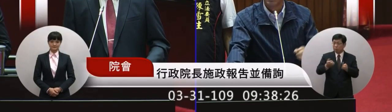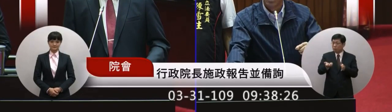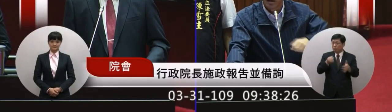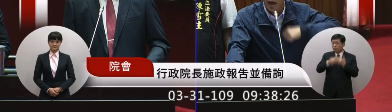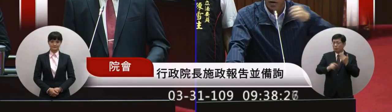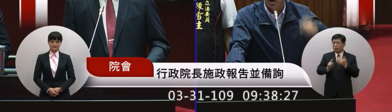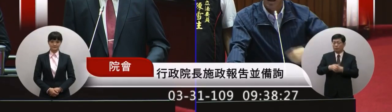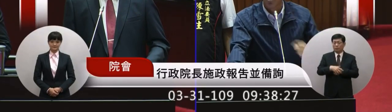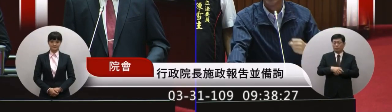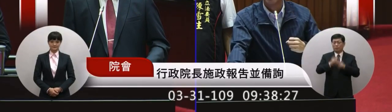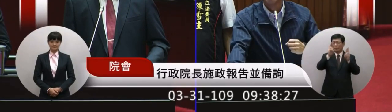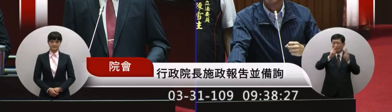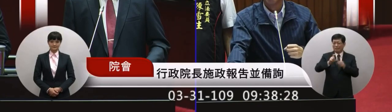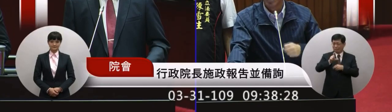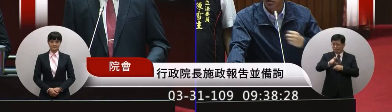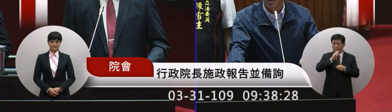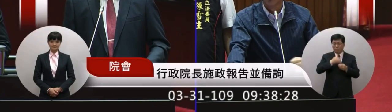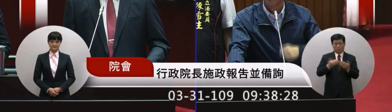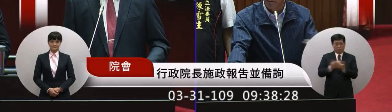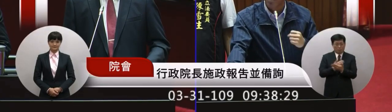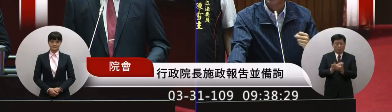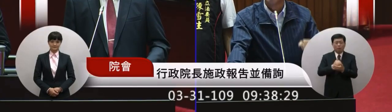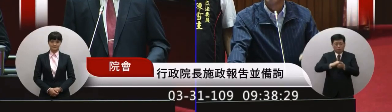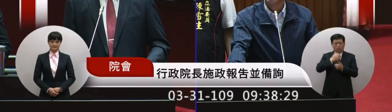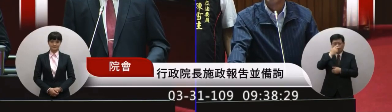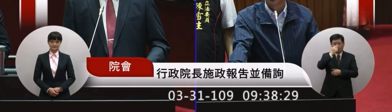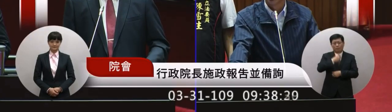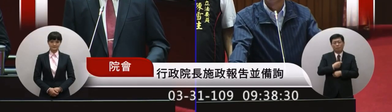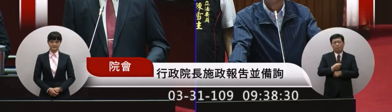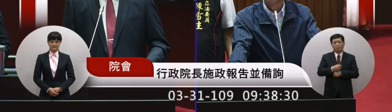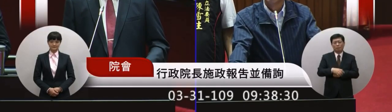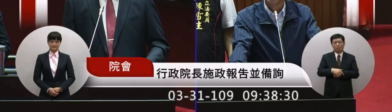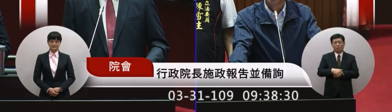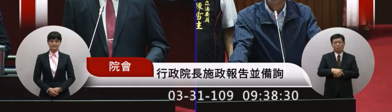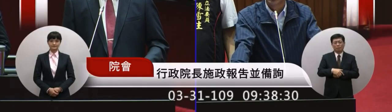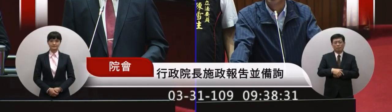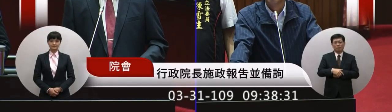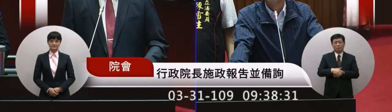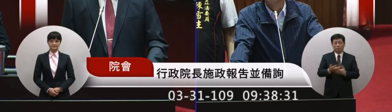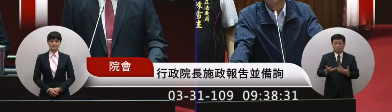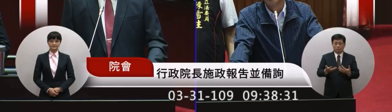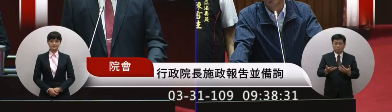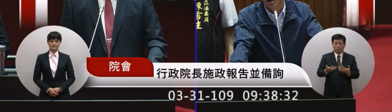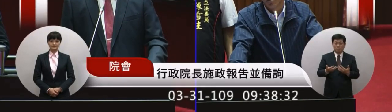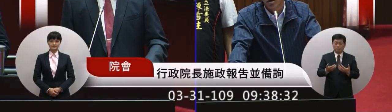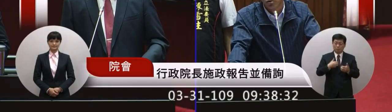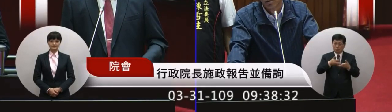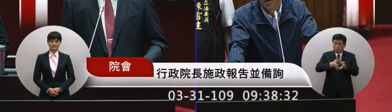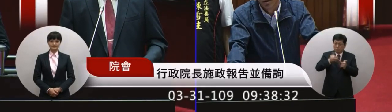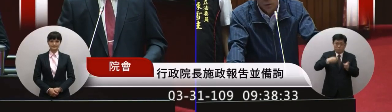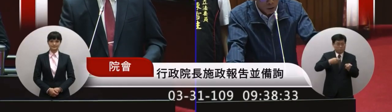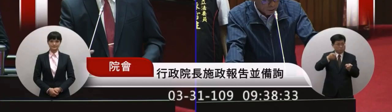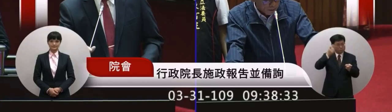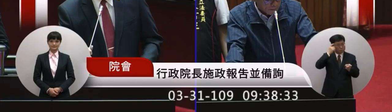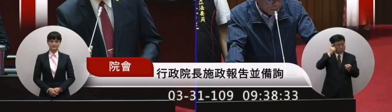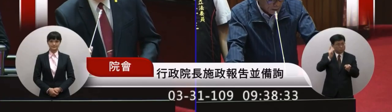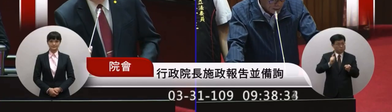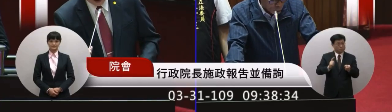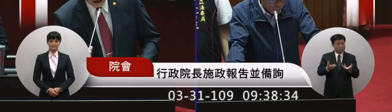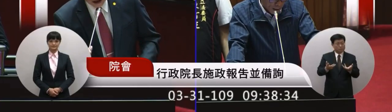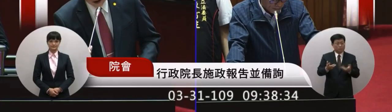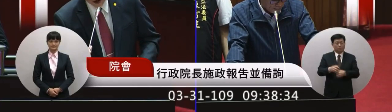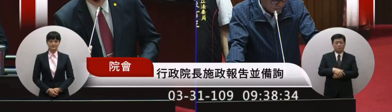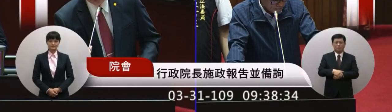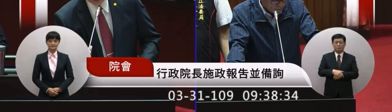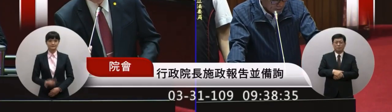就是电池交换必须要方便实用。这个部长有没有什么？